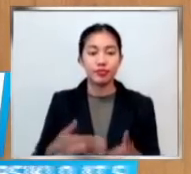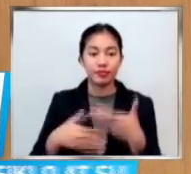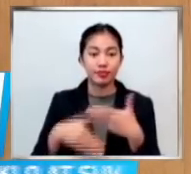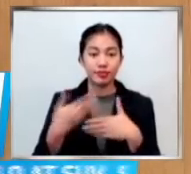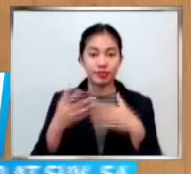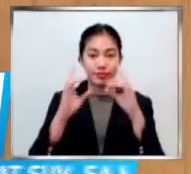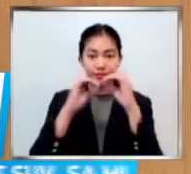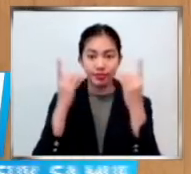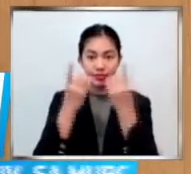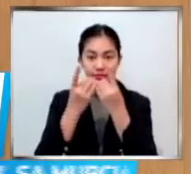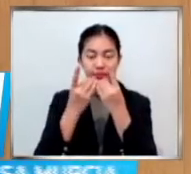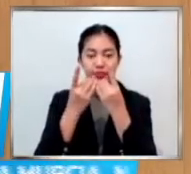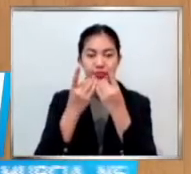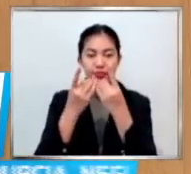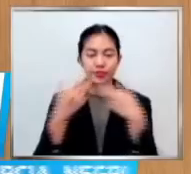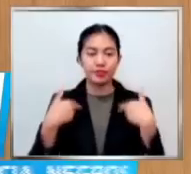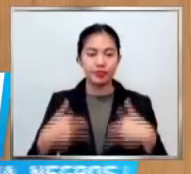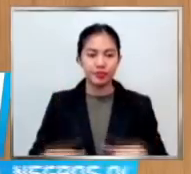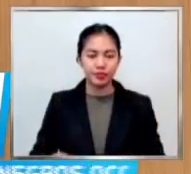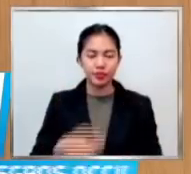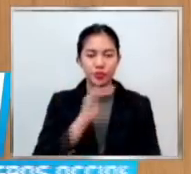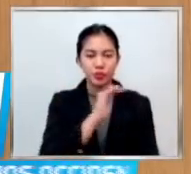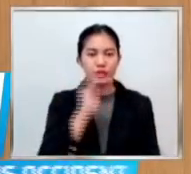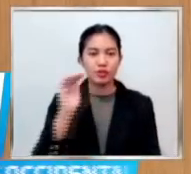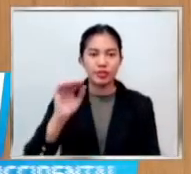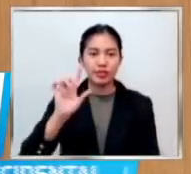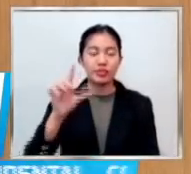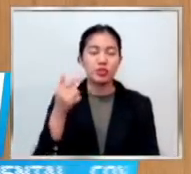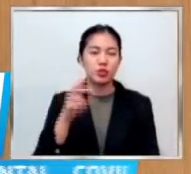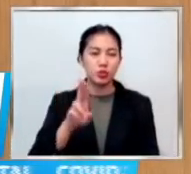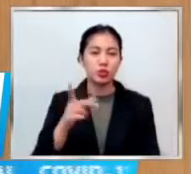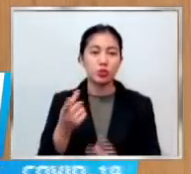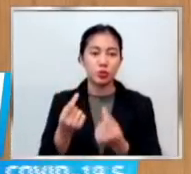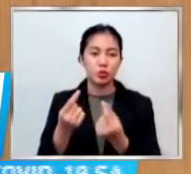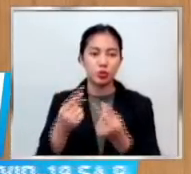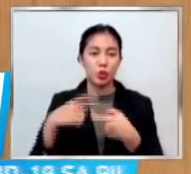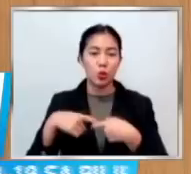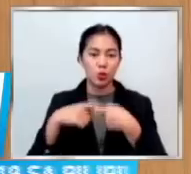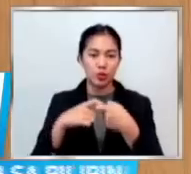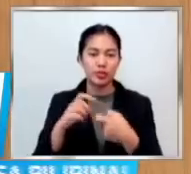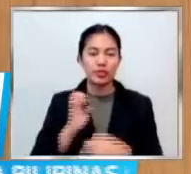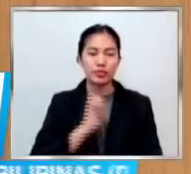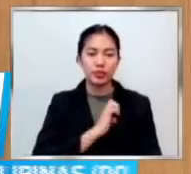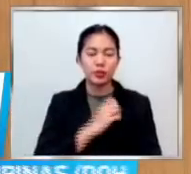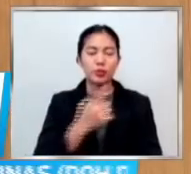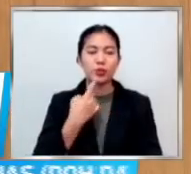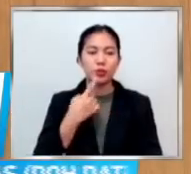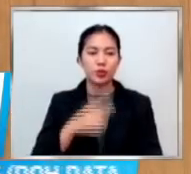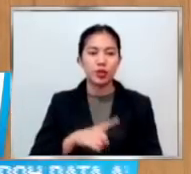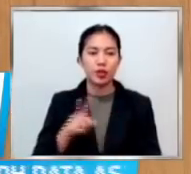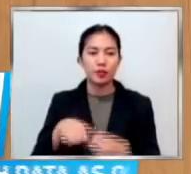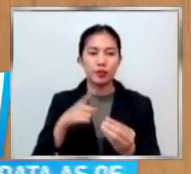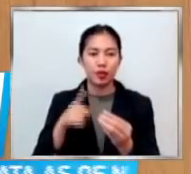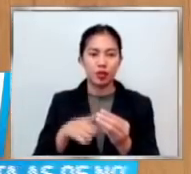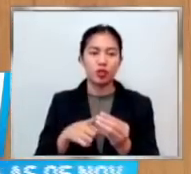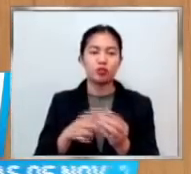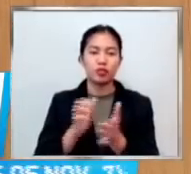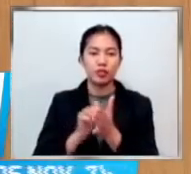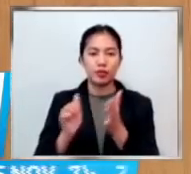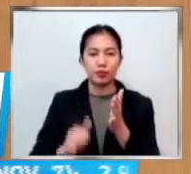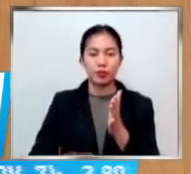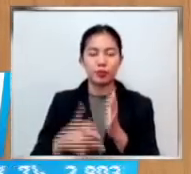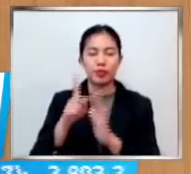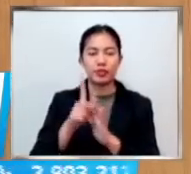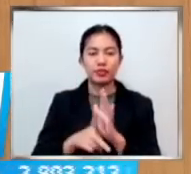Health nananawagan sa mga LGU na i-hold muna ang executive order tungkol po sa non-mandatory use of face shield